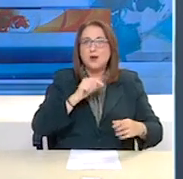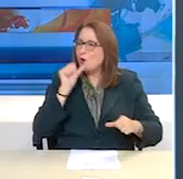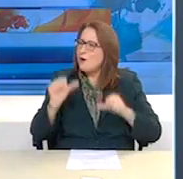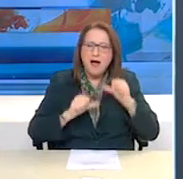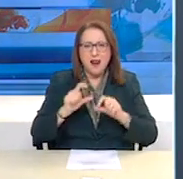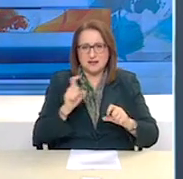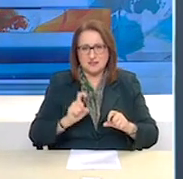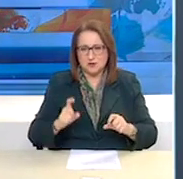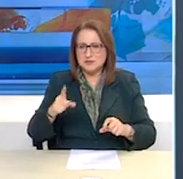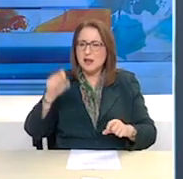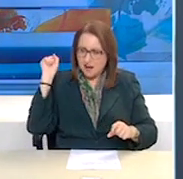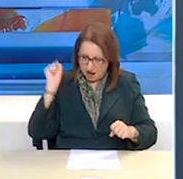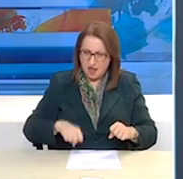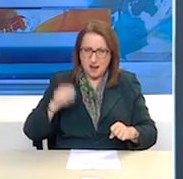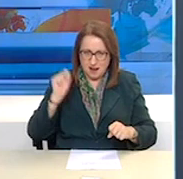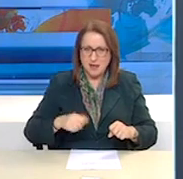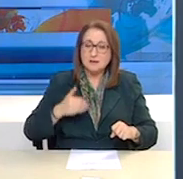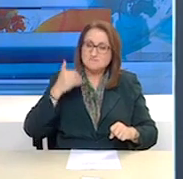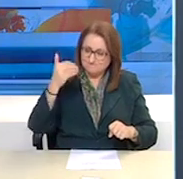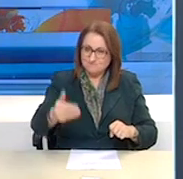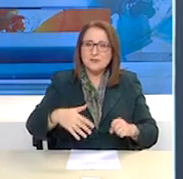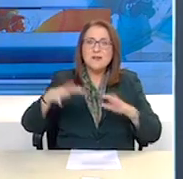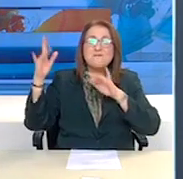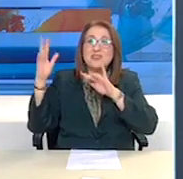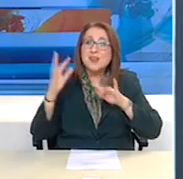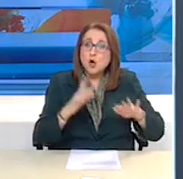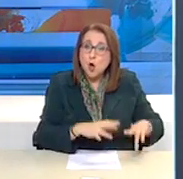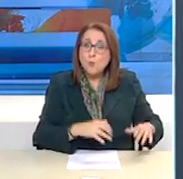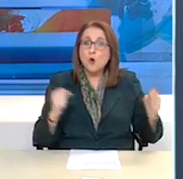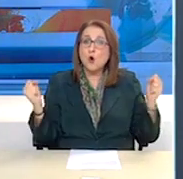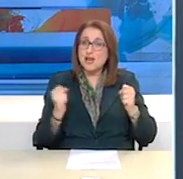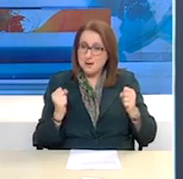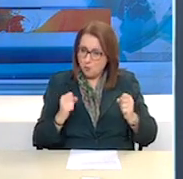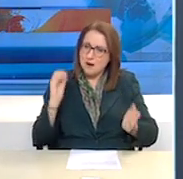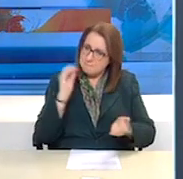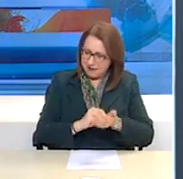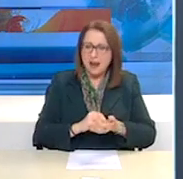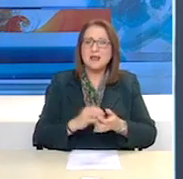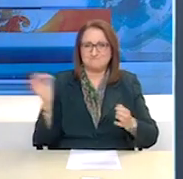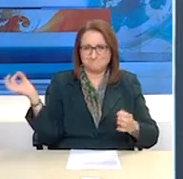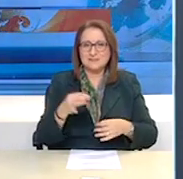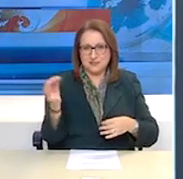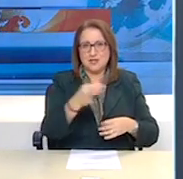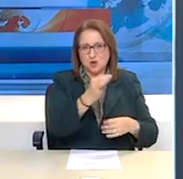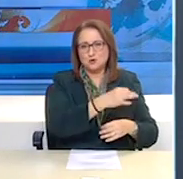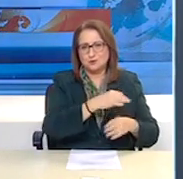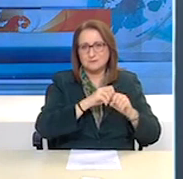κύμα τον επόμενο φθινόπωρο χειμώνα. Θα περιλαμβάνουν βέβαια και την στρατηγική του εμβολιασμού για τη γρήπη. Δεν θες να κυκλοφορούν